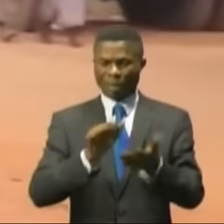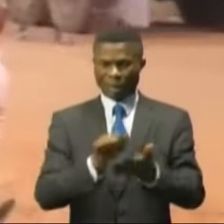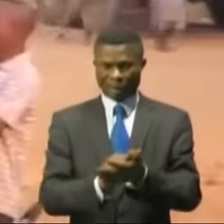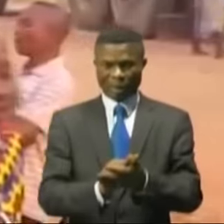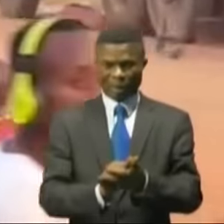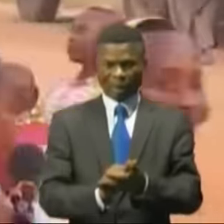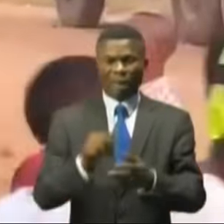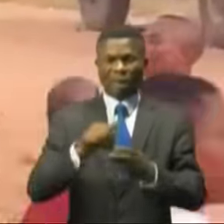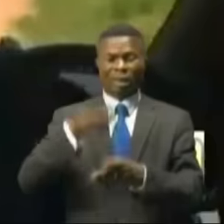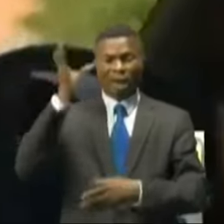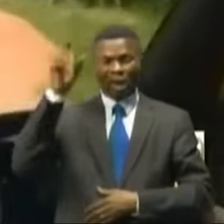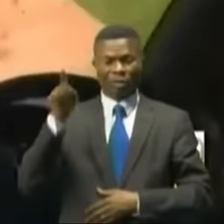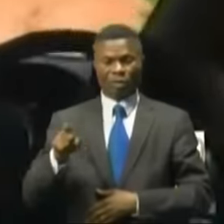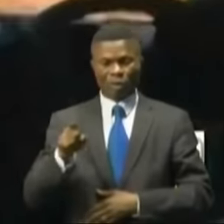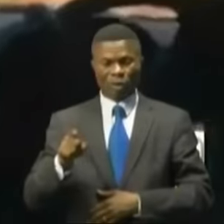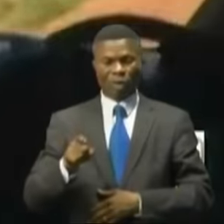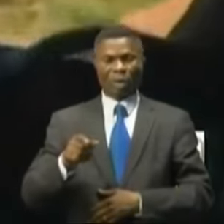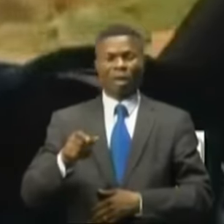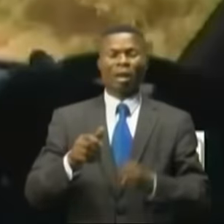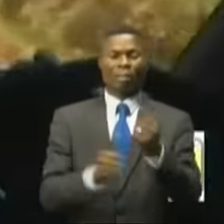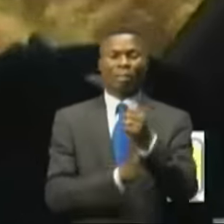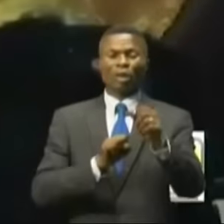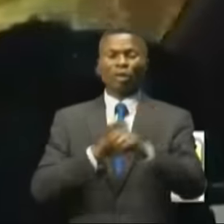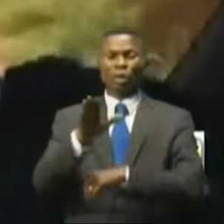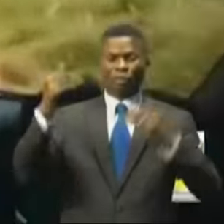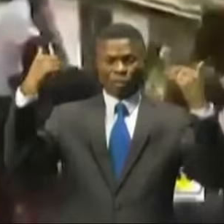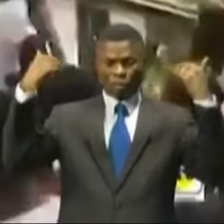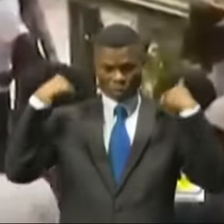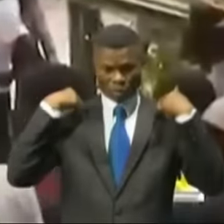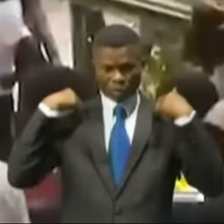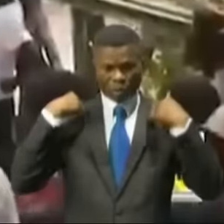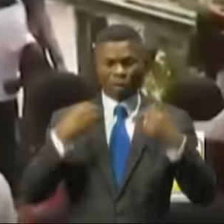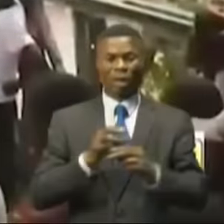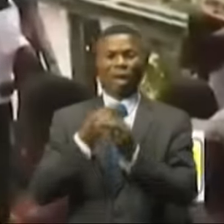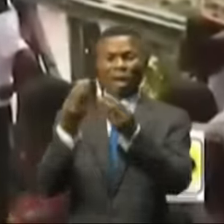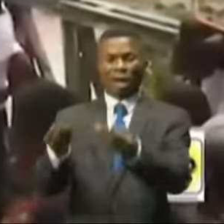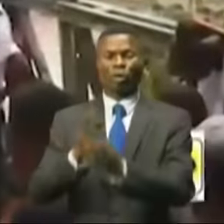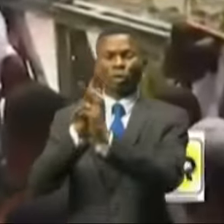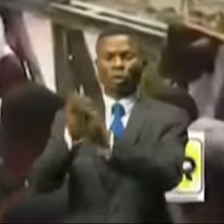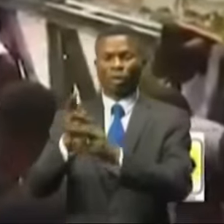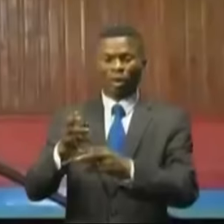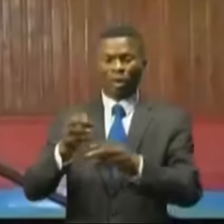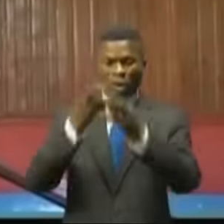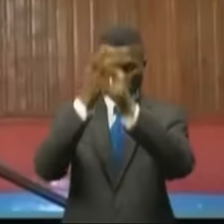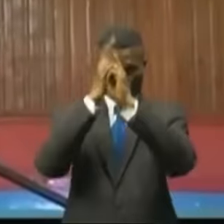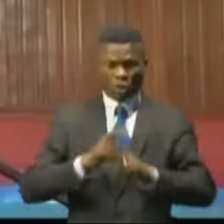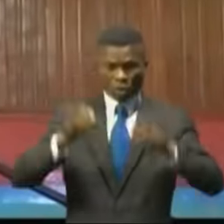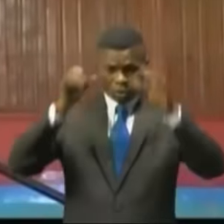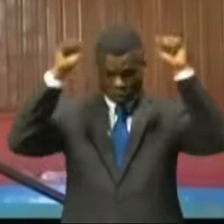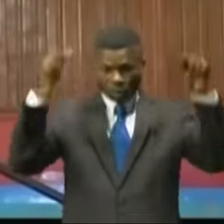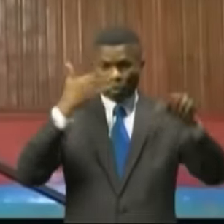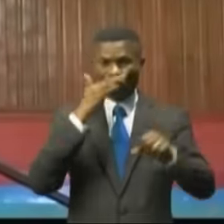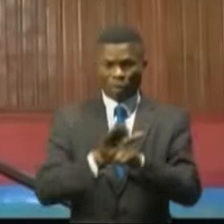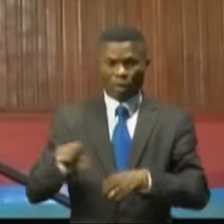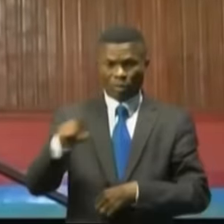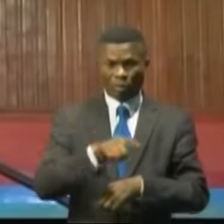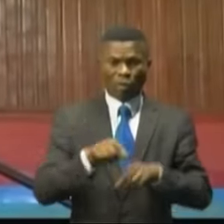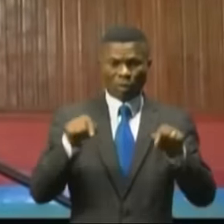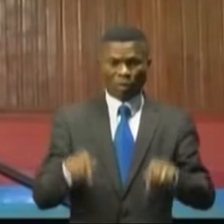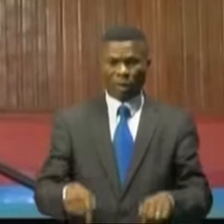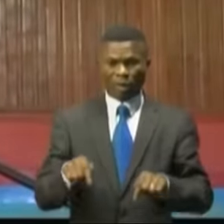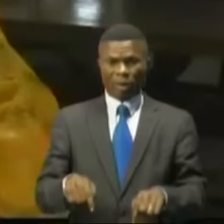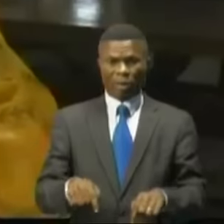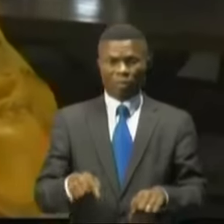niveau local, une équipe de pêcheurs par les autorités a fait son rapport. Honorable Président, je vous rassure, en ce moment,